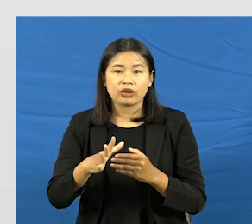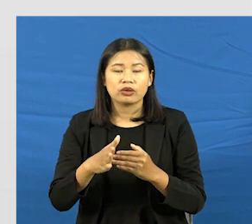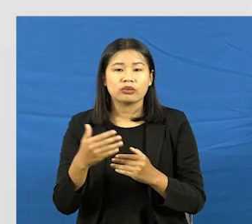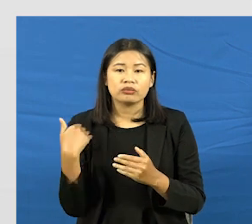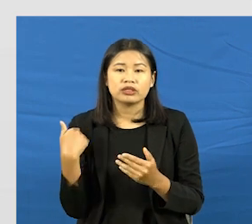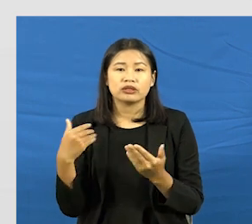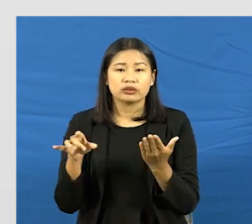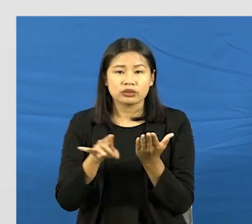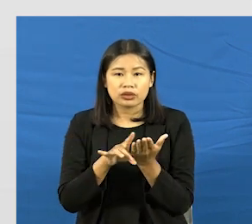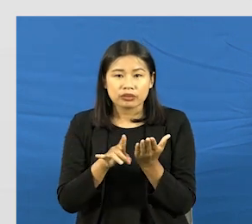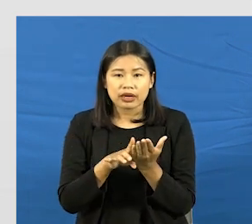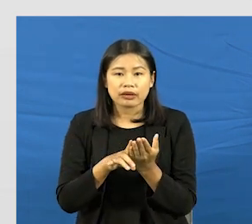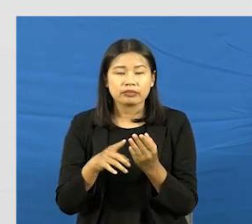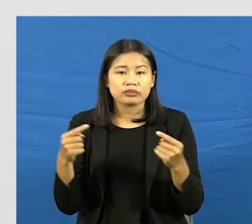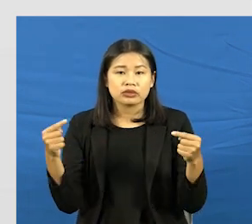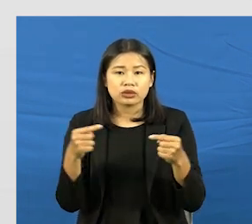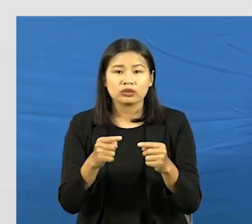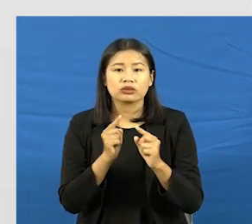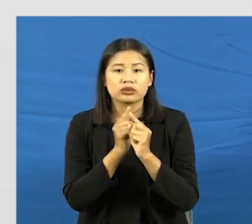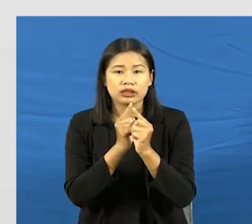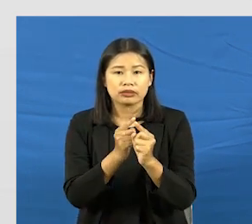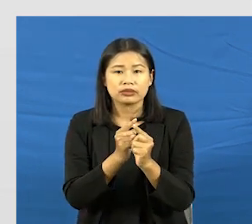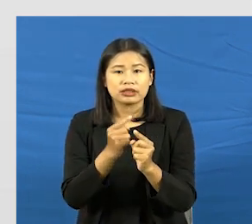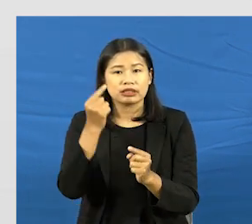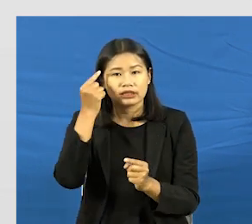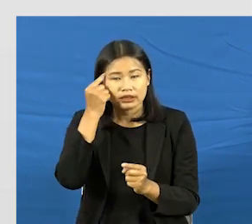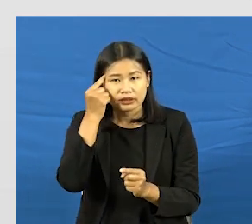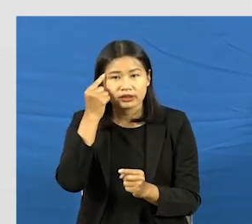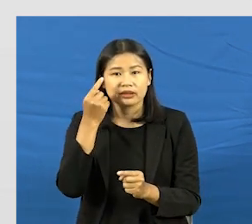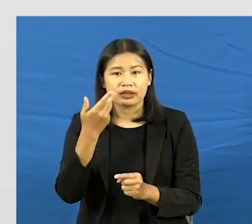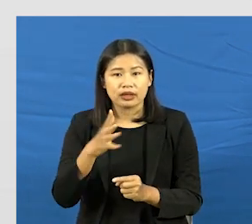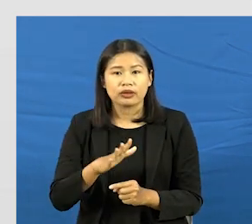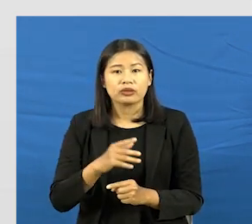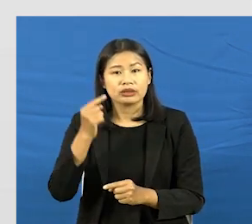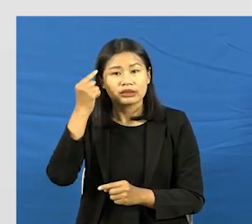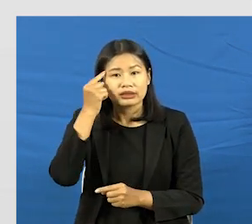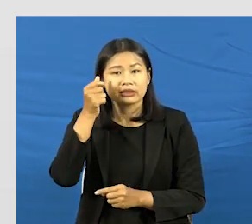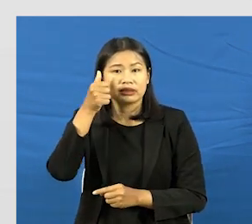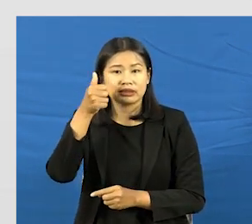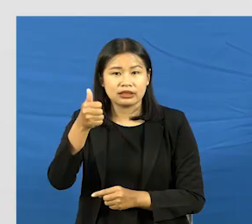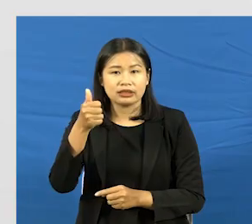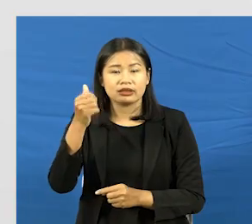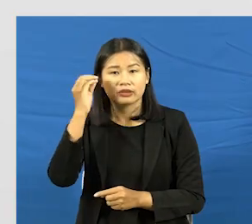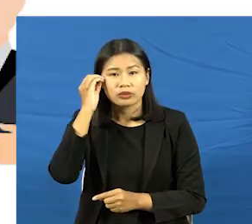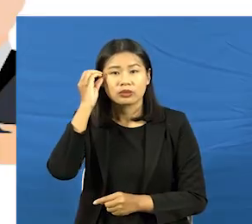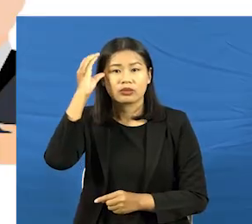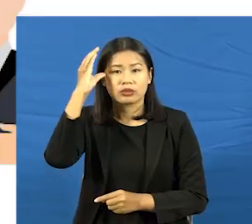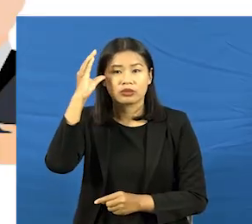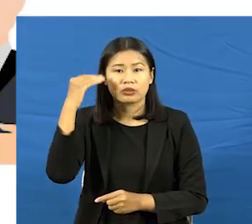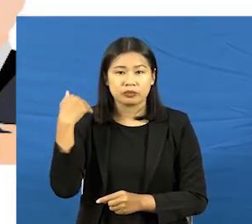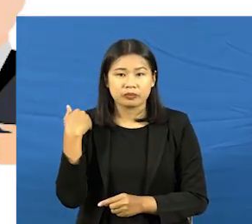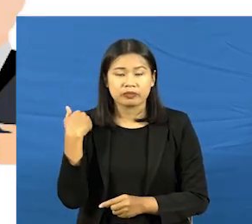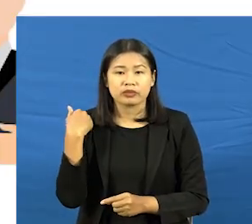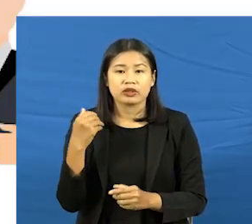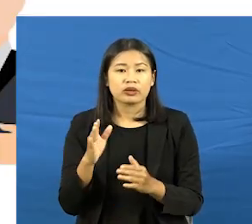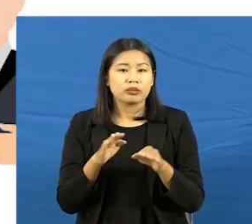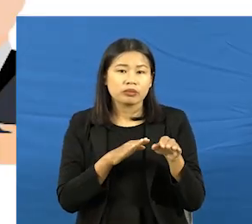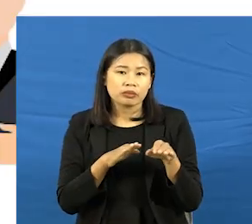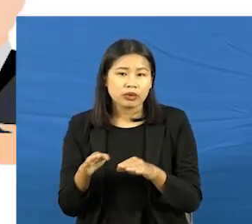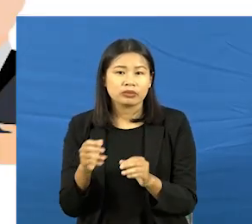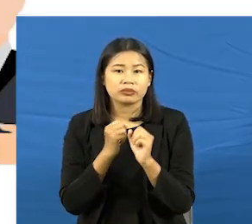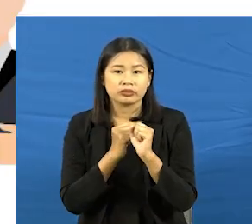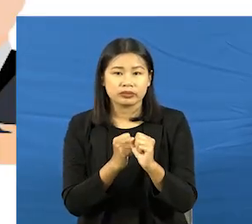เป็นบัณฑิตที่มีคุณภาพนะครับตรงตามอัตลักษณ์ที่เรากำหนดเอาไว้นะฮะก็คือสำนึกดีมีความ